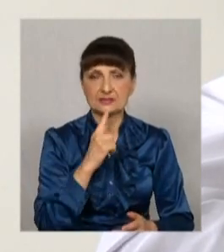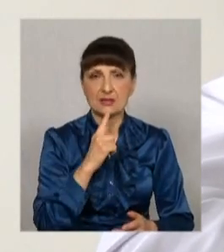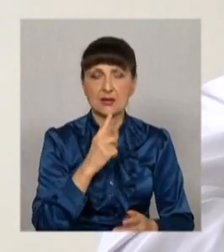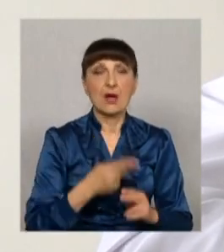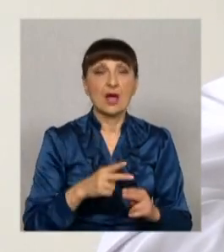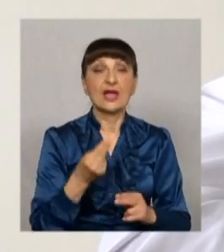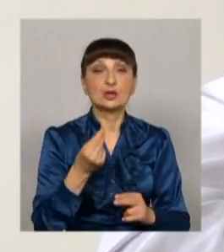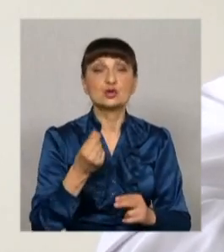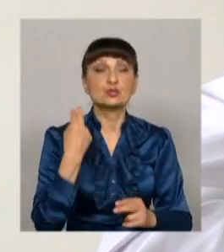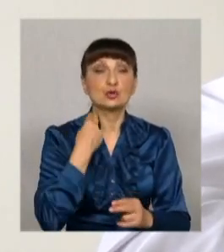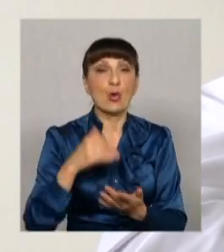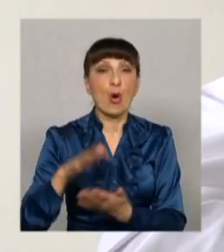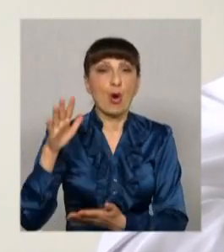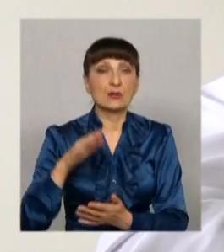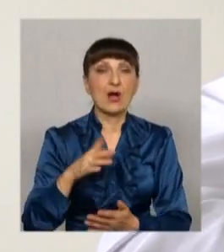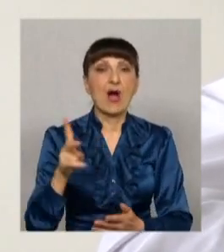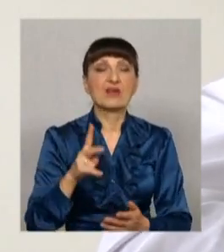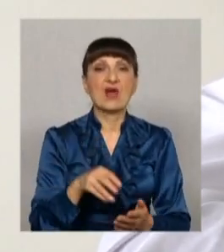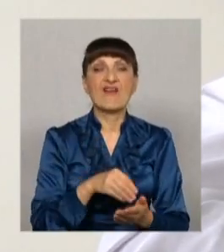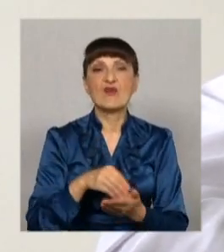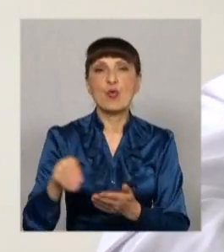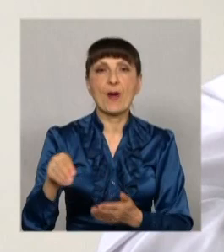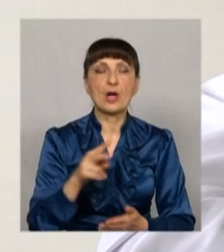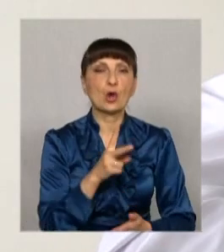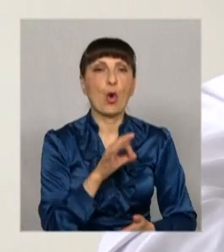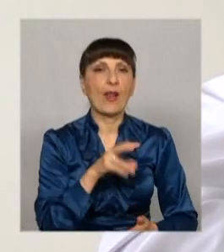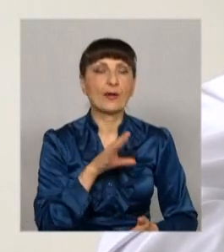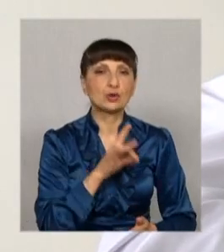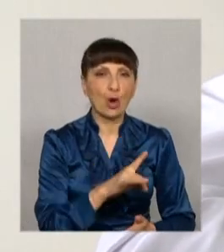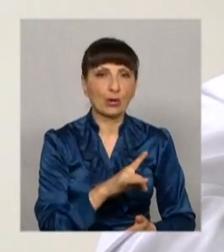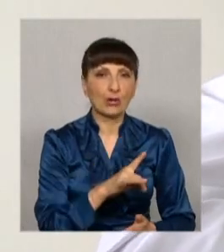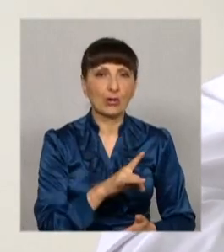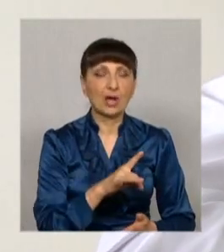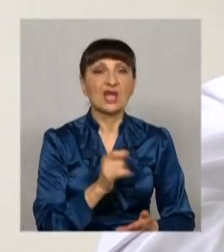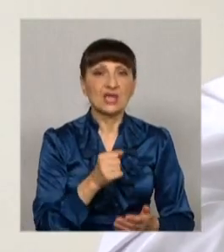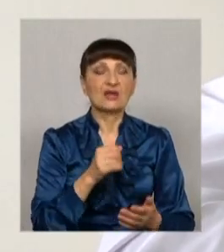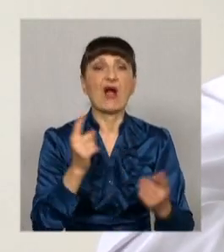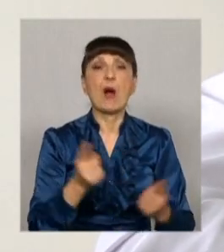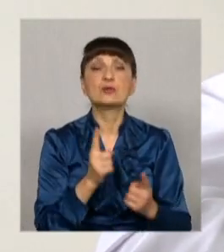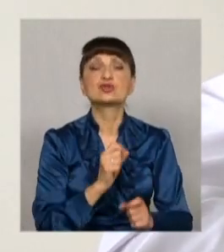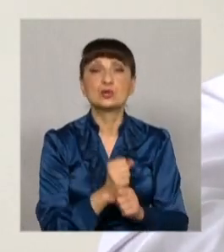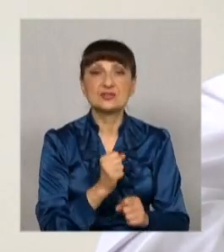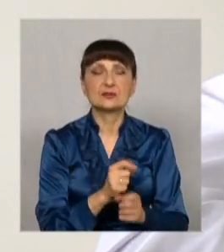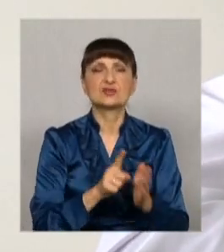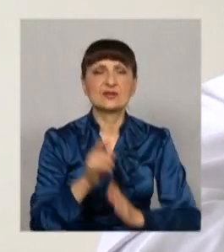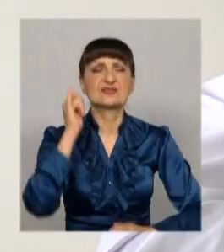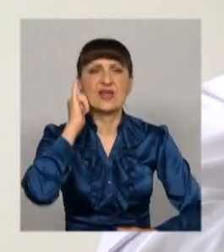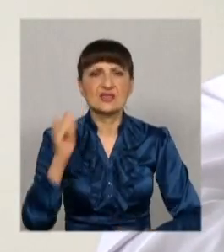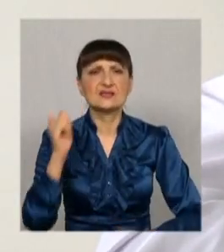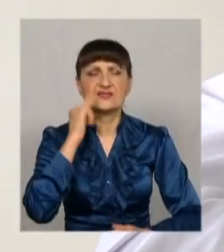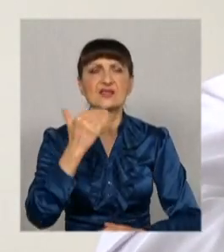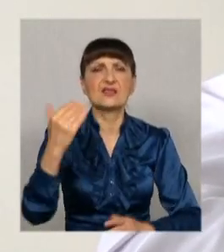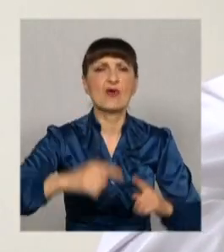эту сумму задолженности у них выкупают в основном коллектора. Коллектора выкупают и, как обычно, начинают звонить